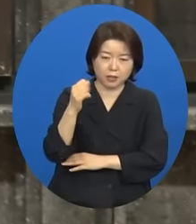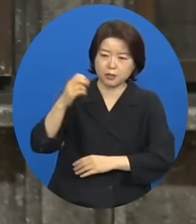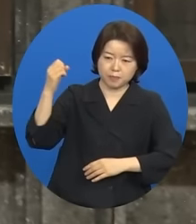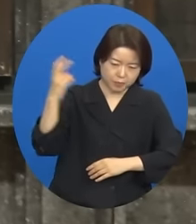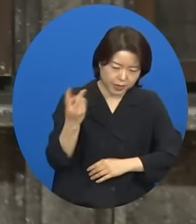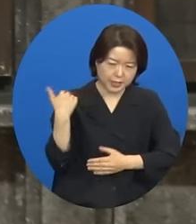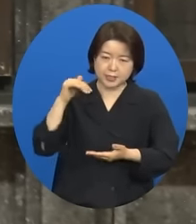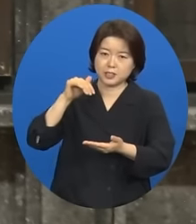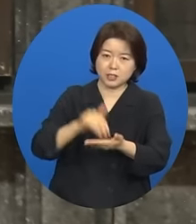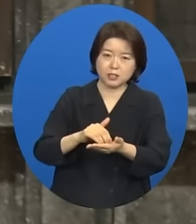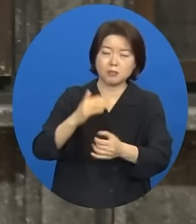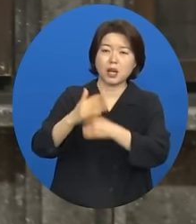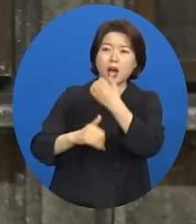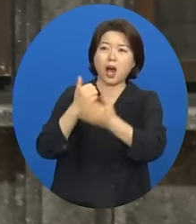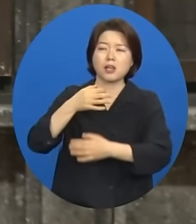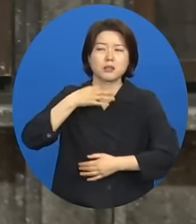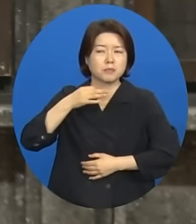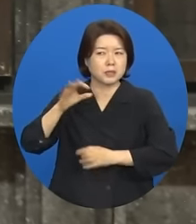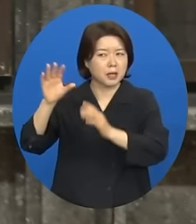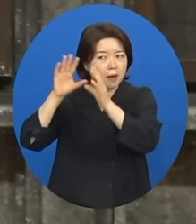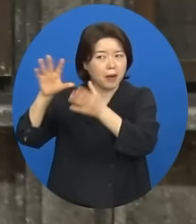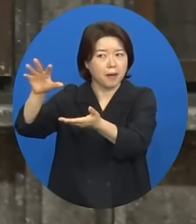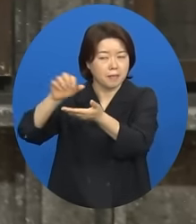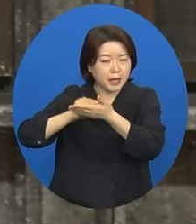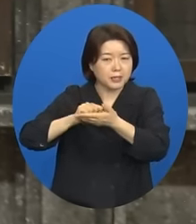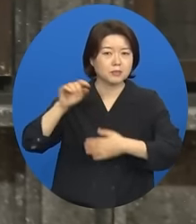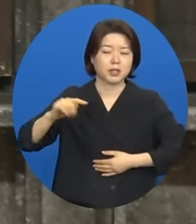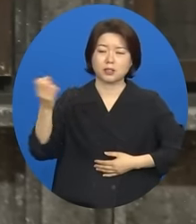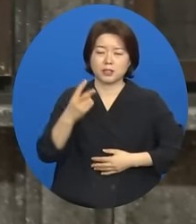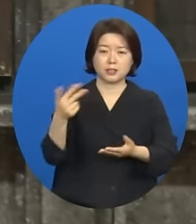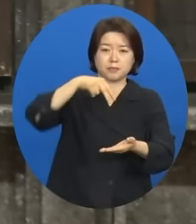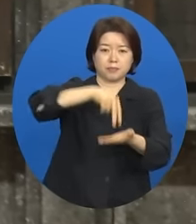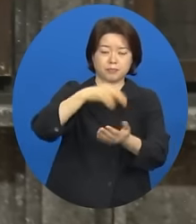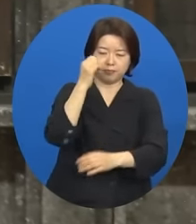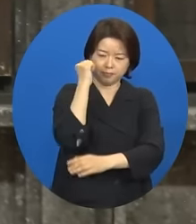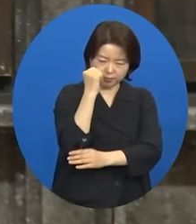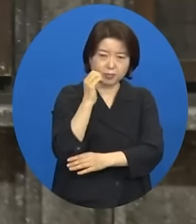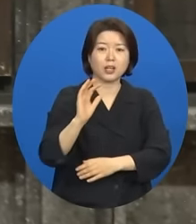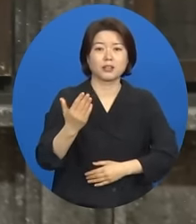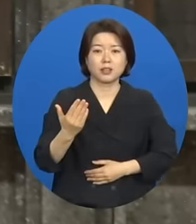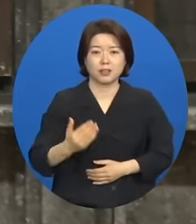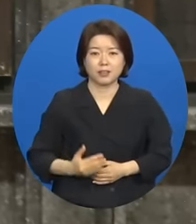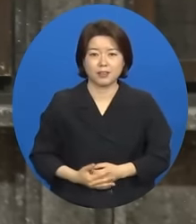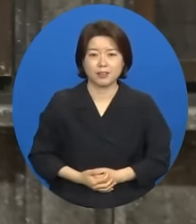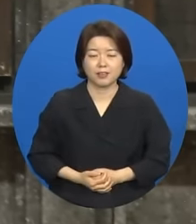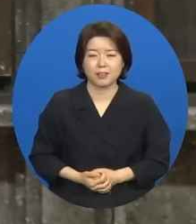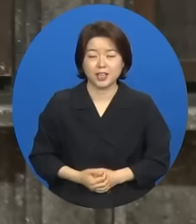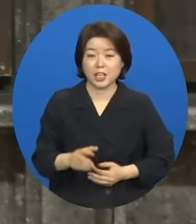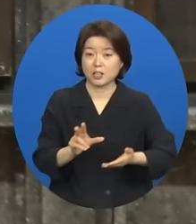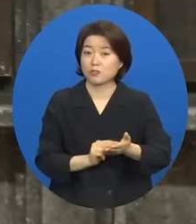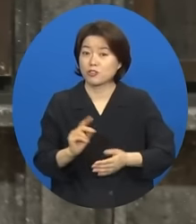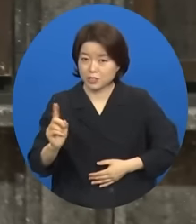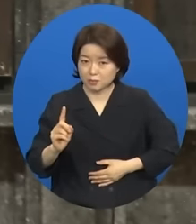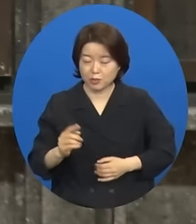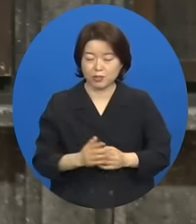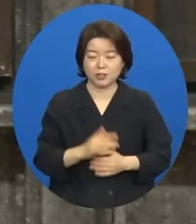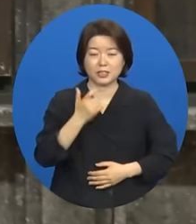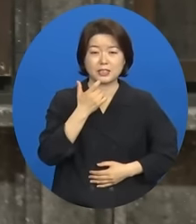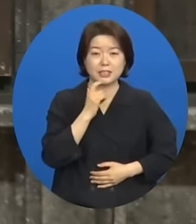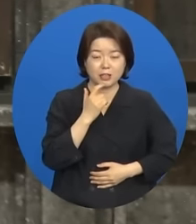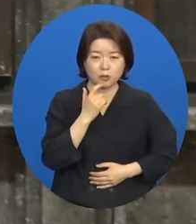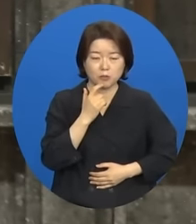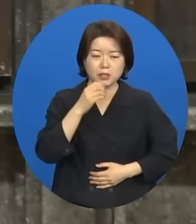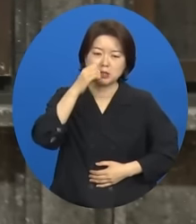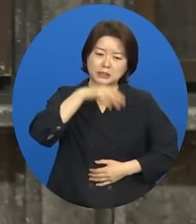말씀으로 우리에게 주시는 음성으로 받으면 다시 서게 되는 거예요. 문제는 뭐냐면 야곱의 경우에 그저